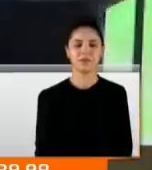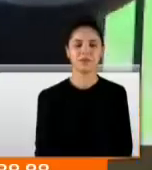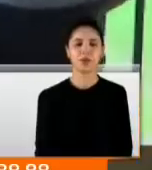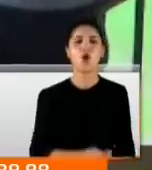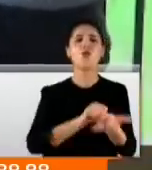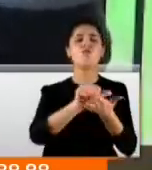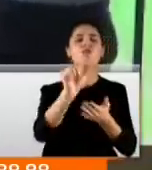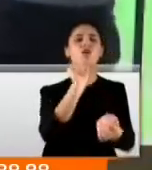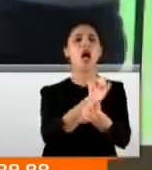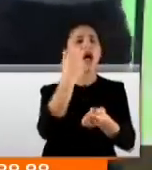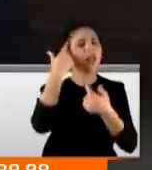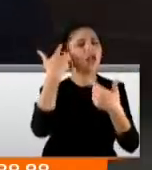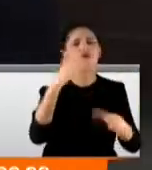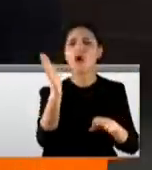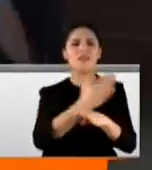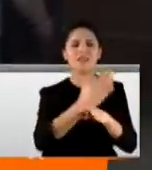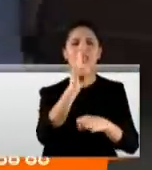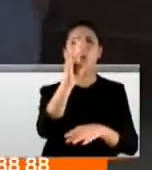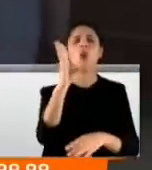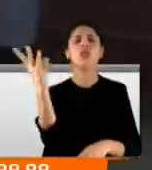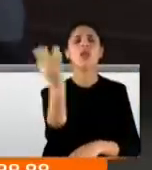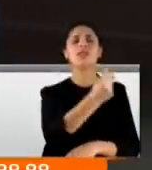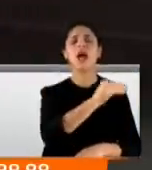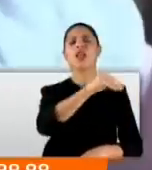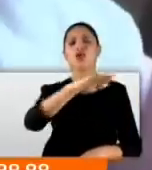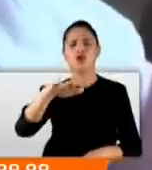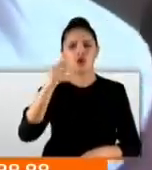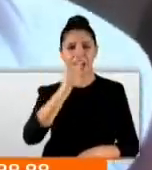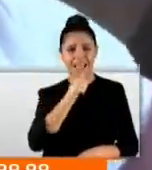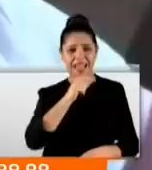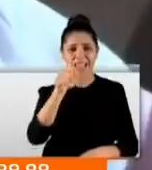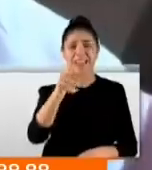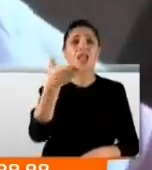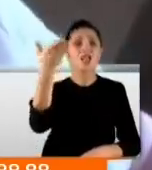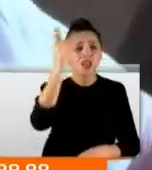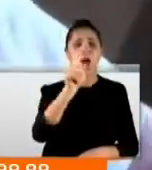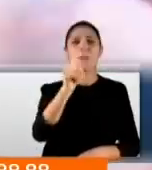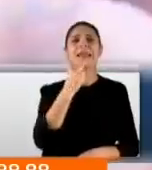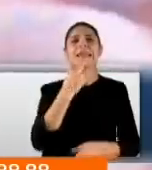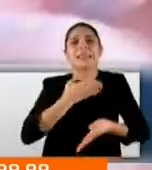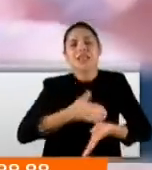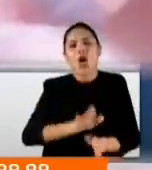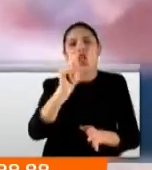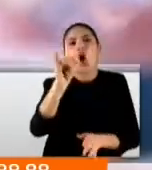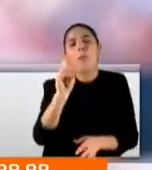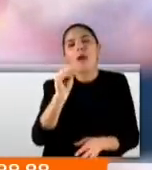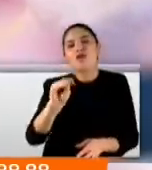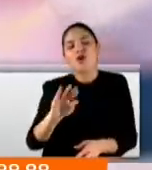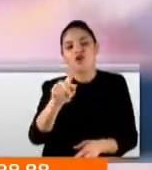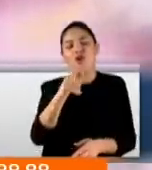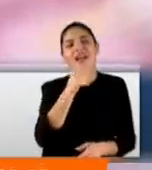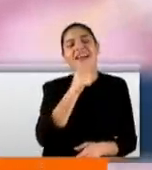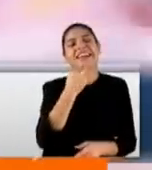Bütün aile şaşkın. Nedeni ise 14 erkek çocuğun ardından doğan işte bu sevimli kız.